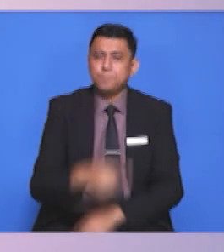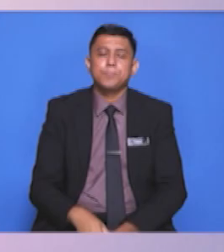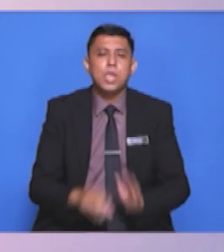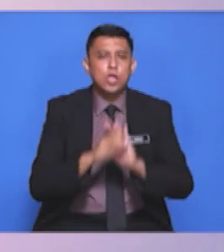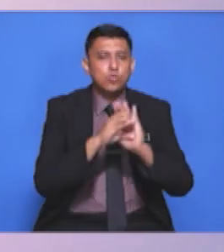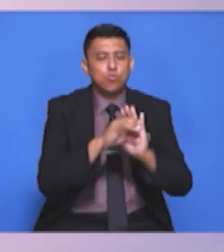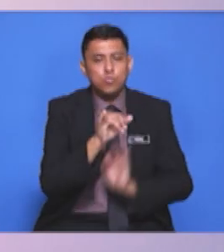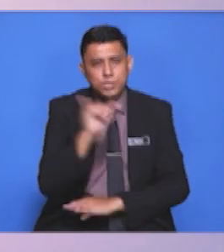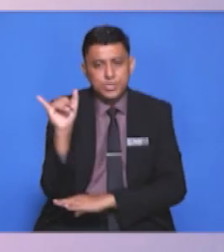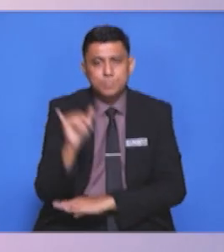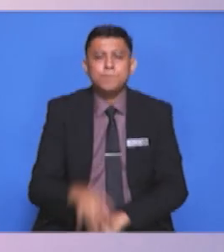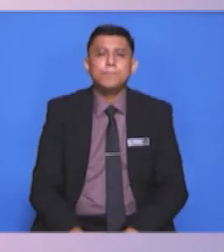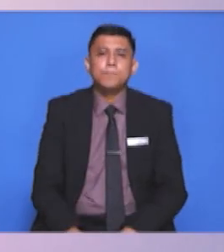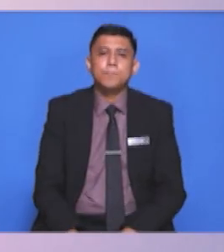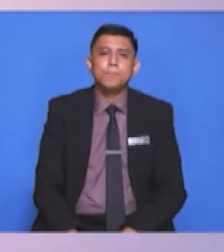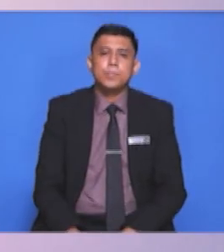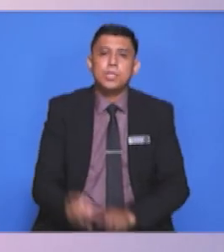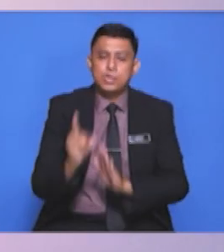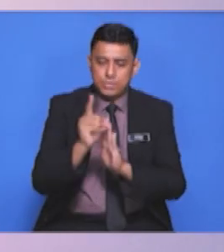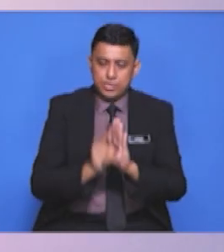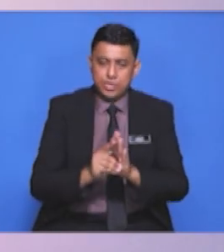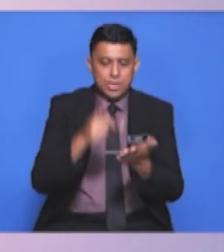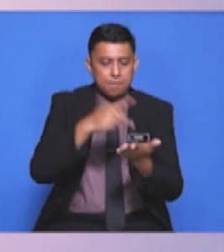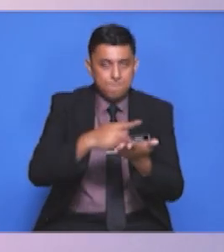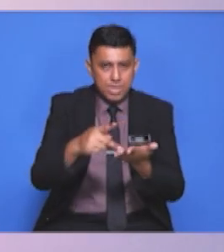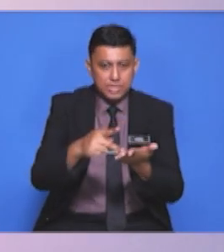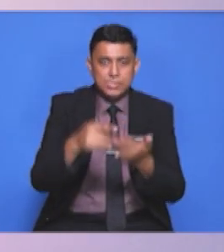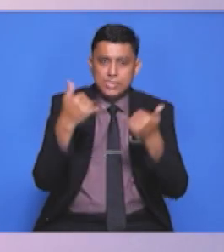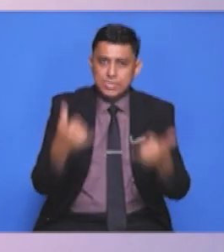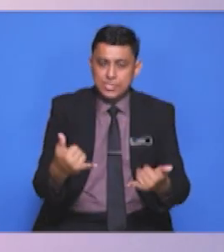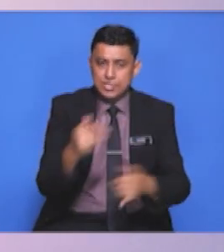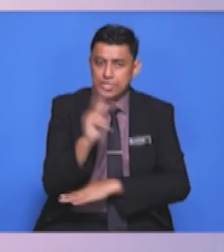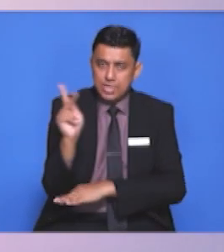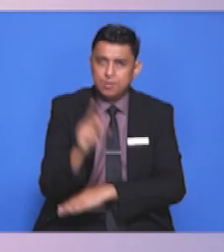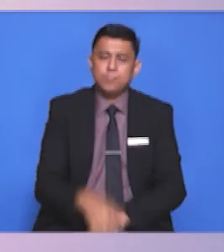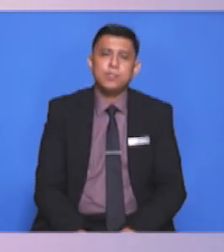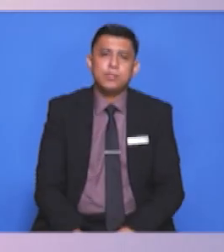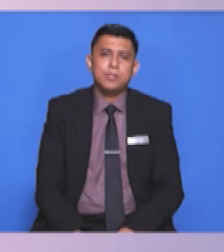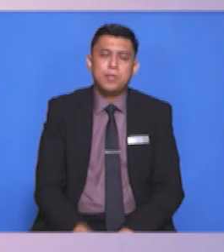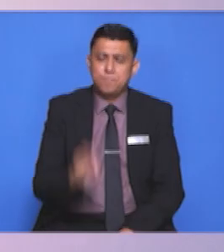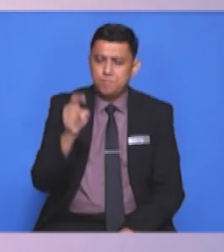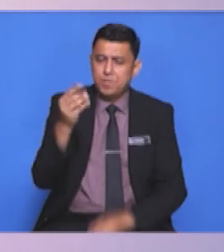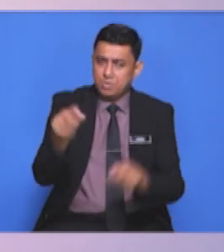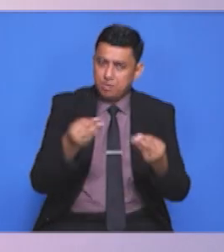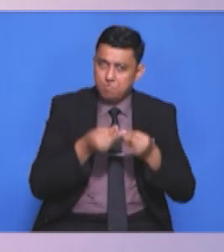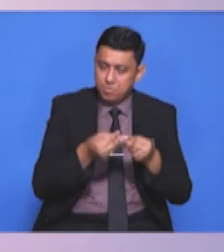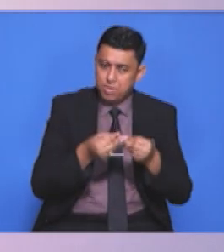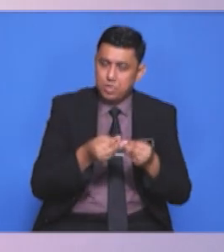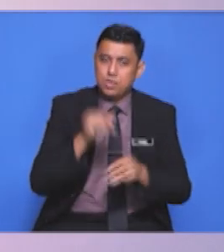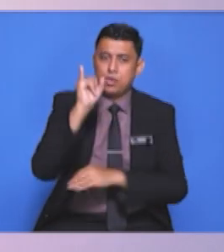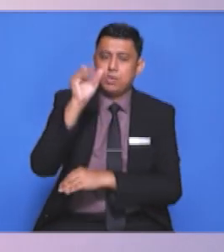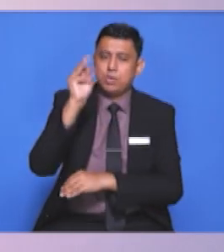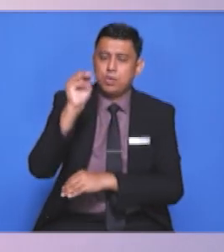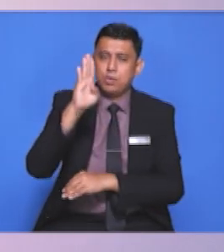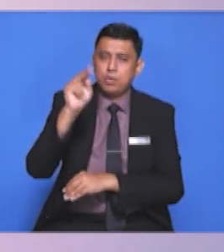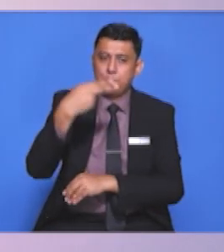contohnya dikemas kini kan menerima imbuhan apitan dan dieja